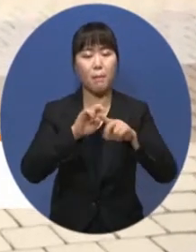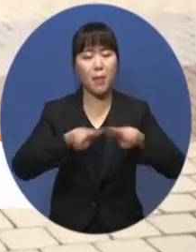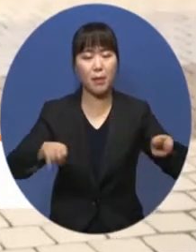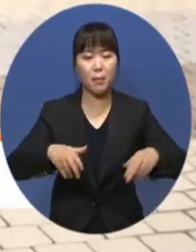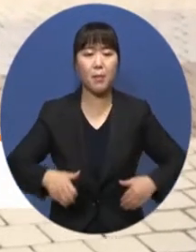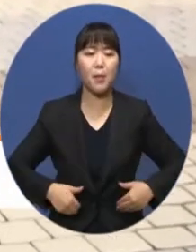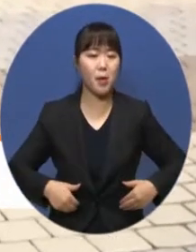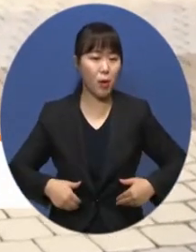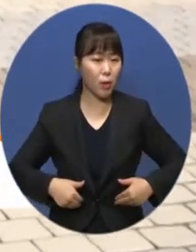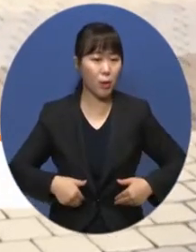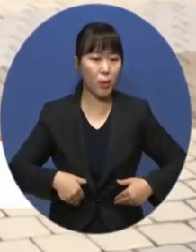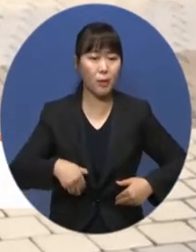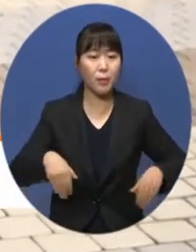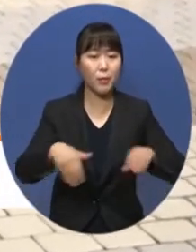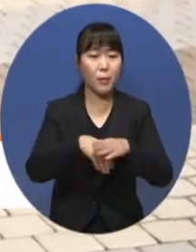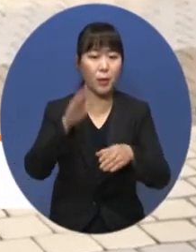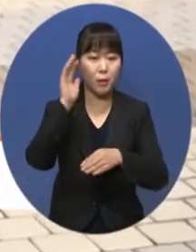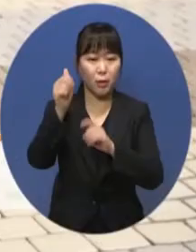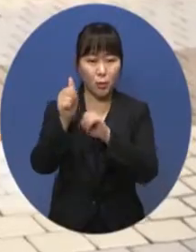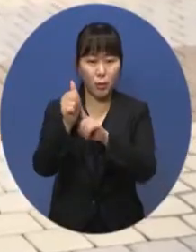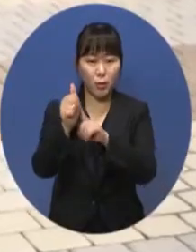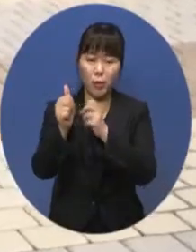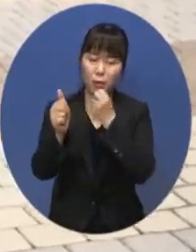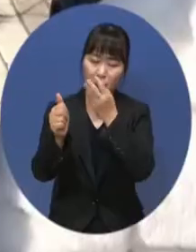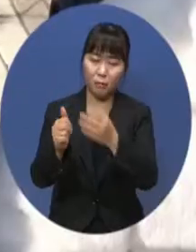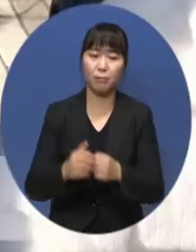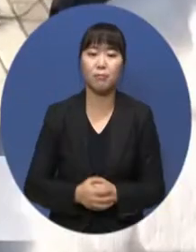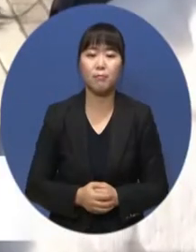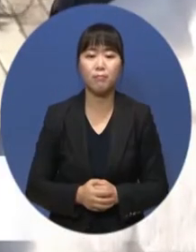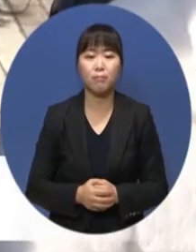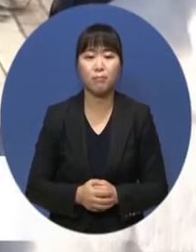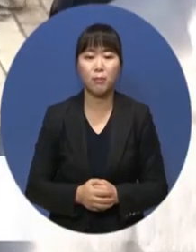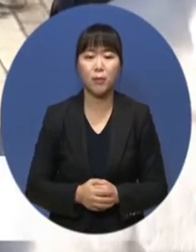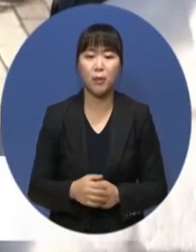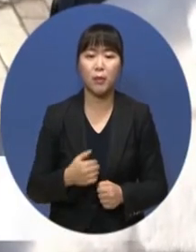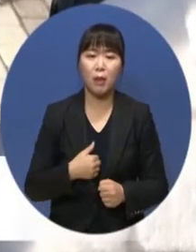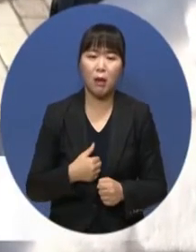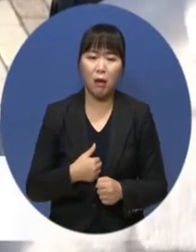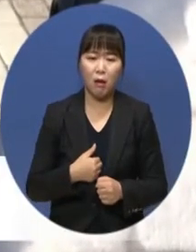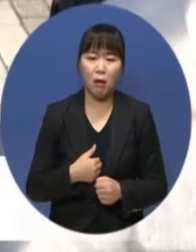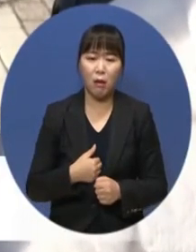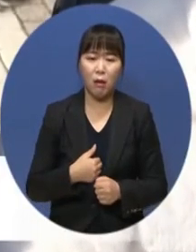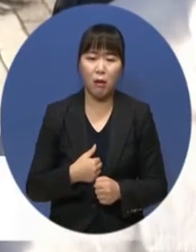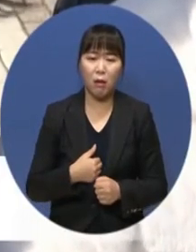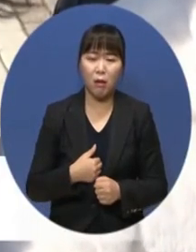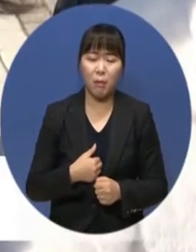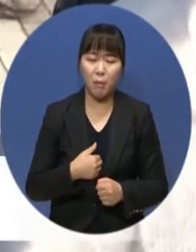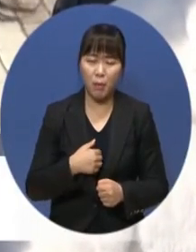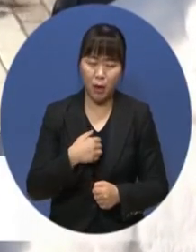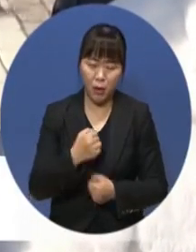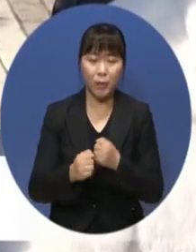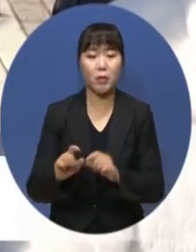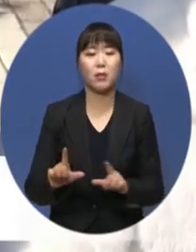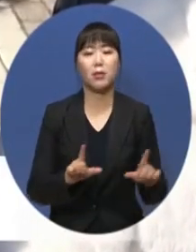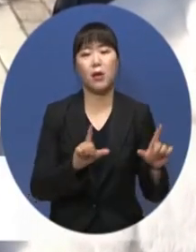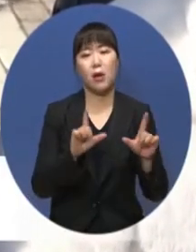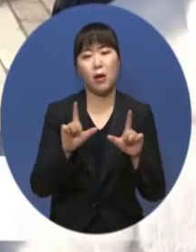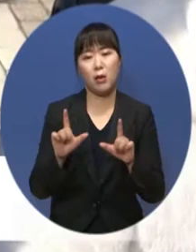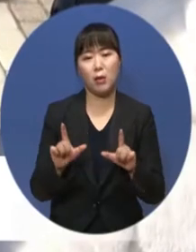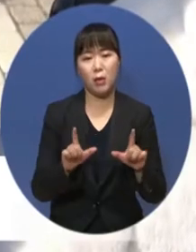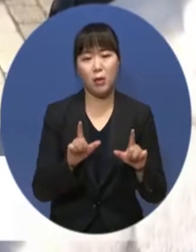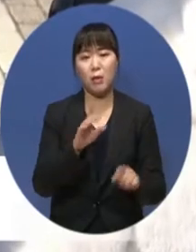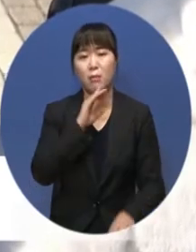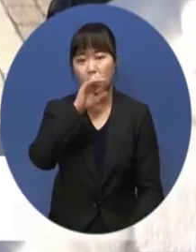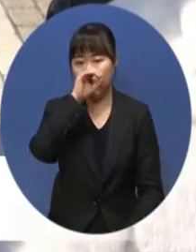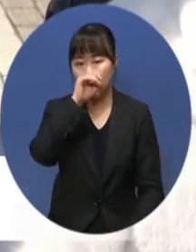한다고 문재인 대통령에게 호소했습니다. 내 맘대로 살라고 아파하고 너무